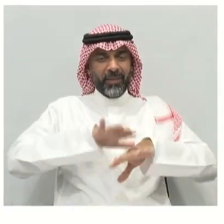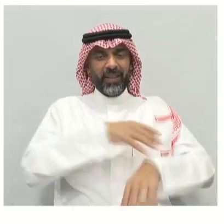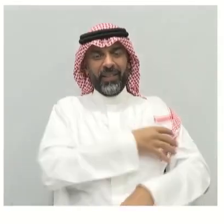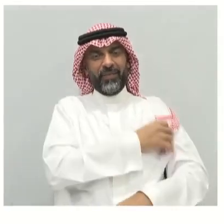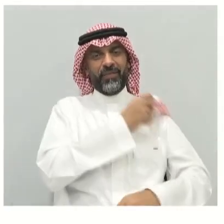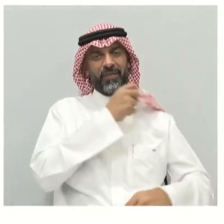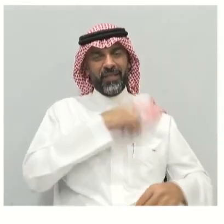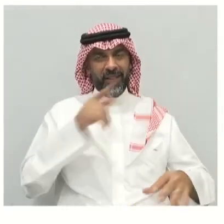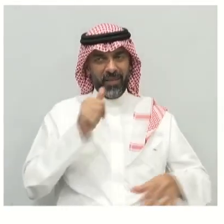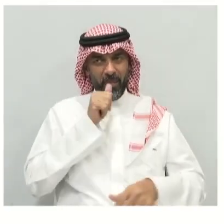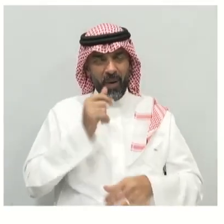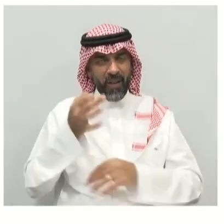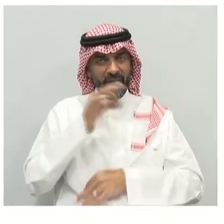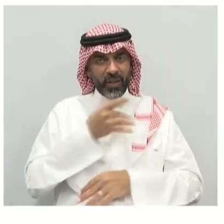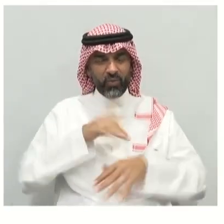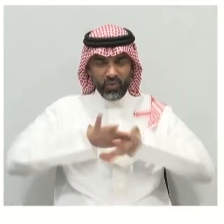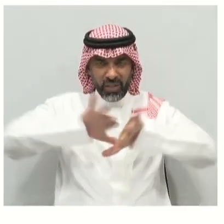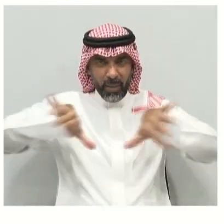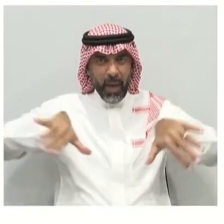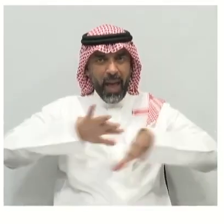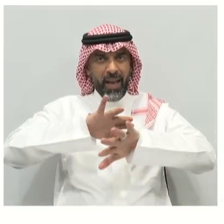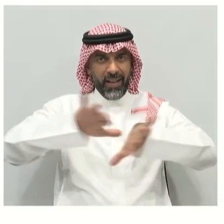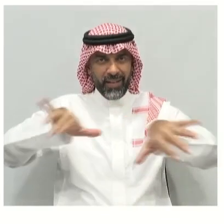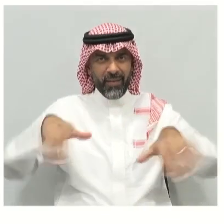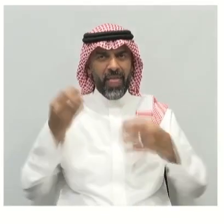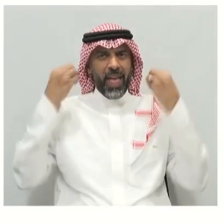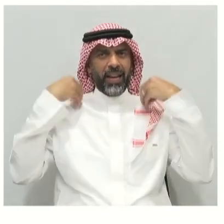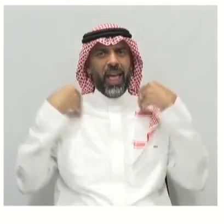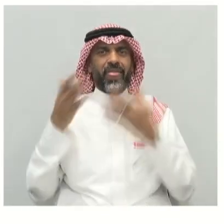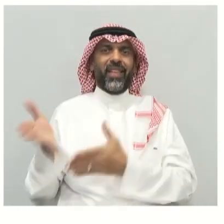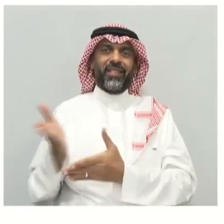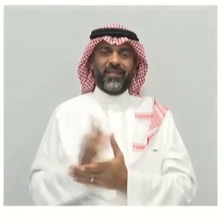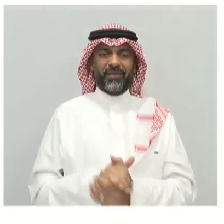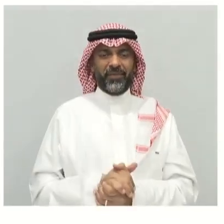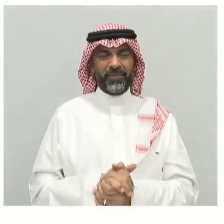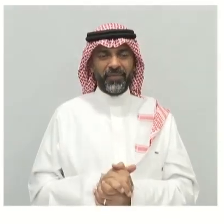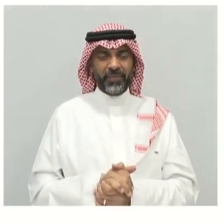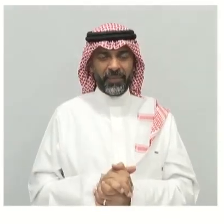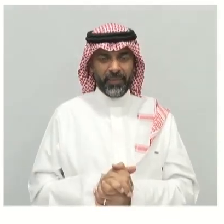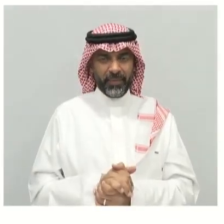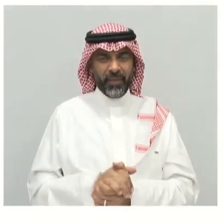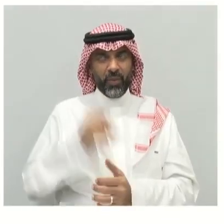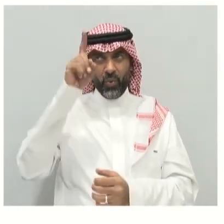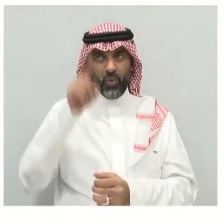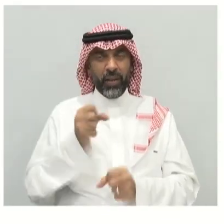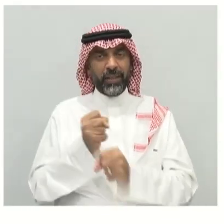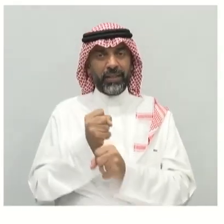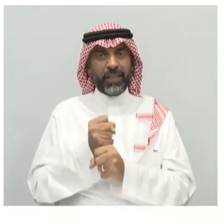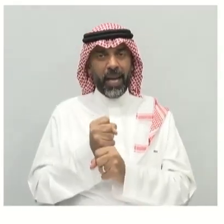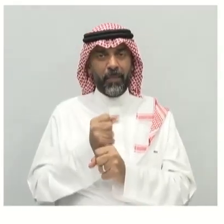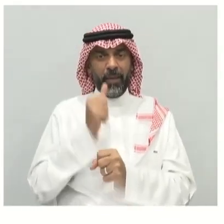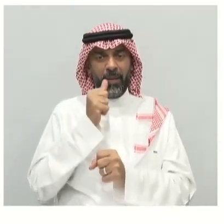في السب نوع من انواع الرياضه هذه استخدامات بعض